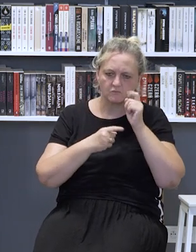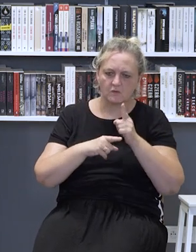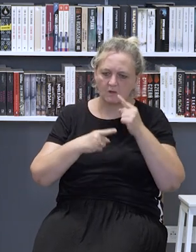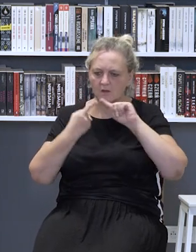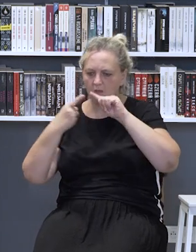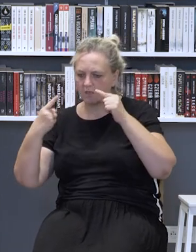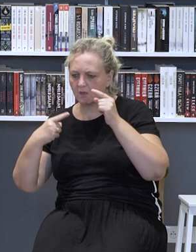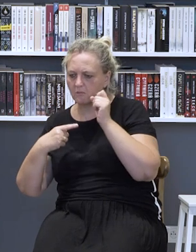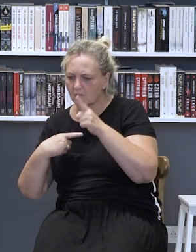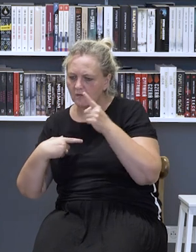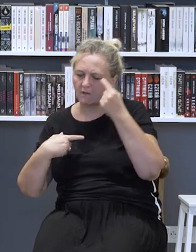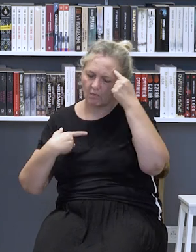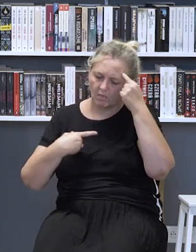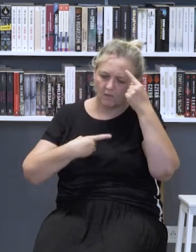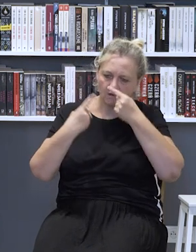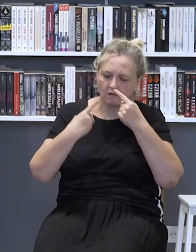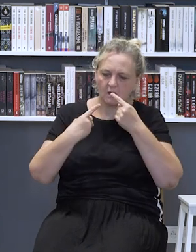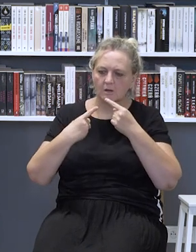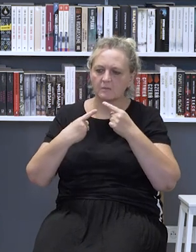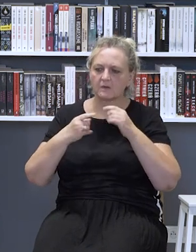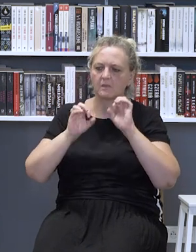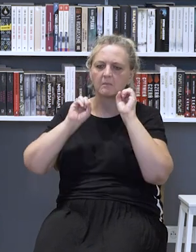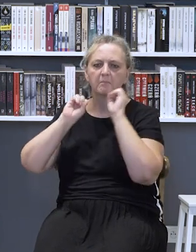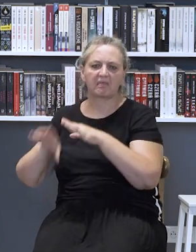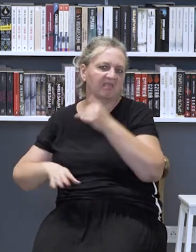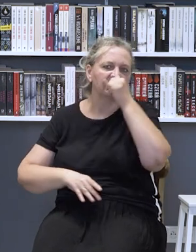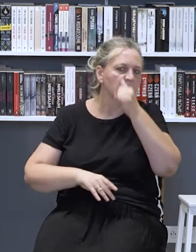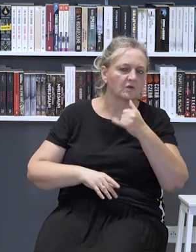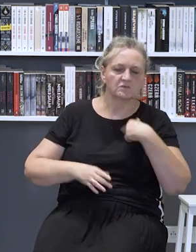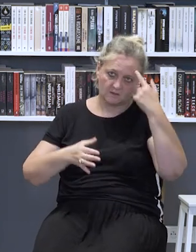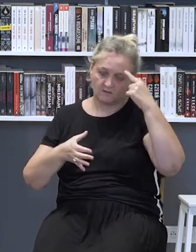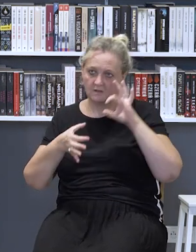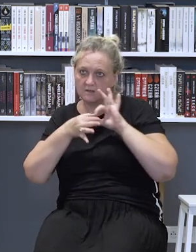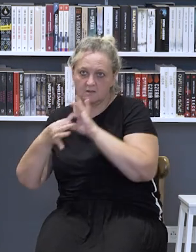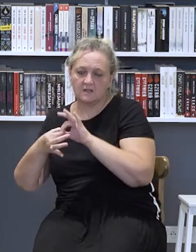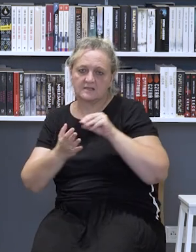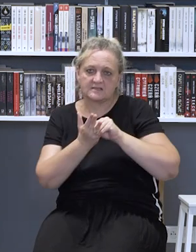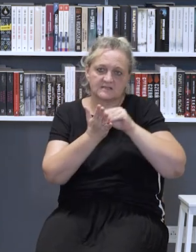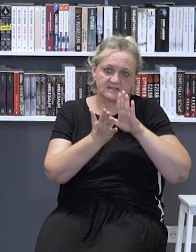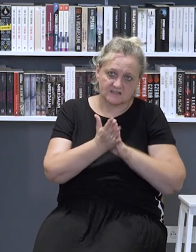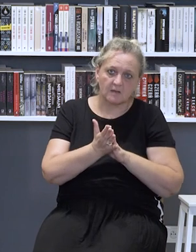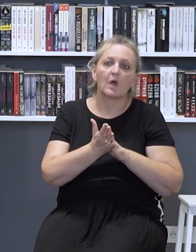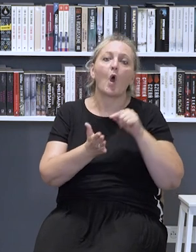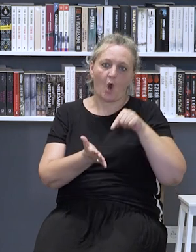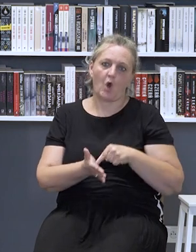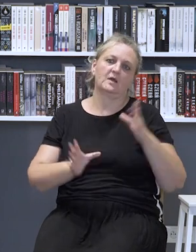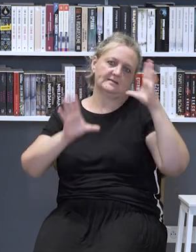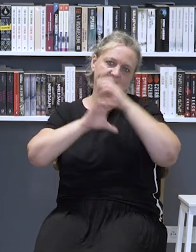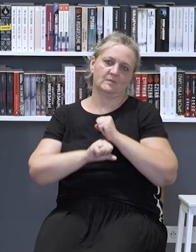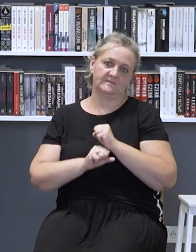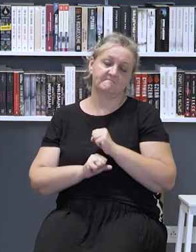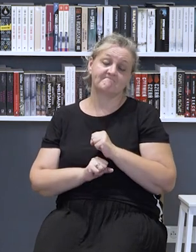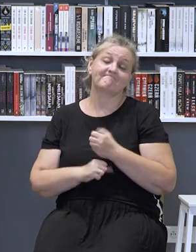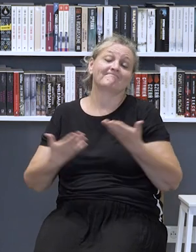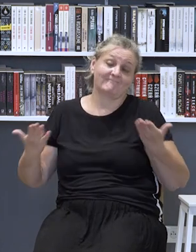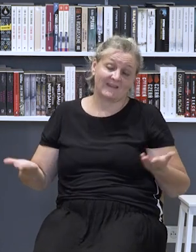i brzmią i nie można się od nich uwolnić i trzeba je zapisać, żeby móc o nich zapomnieć. W związku z